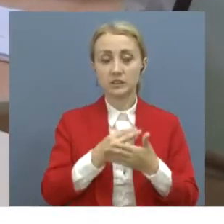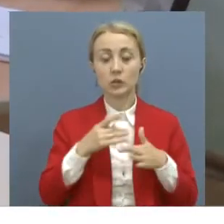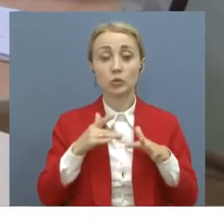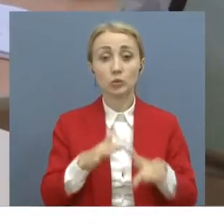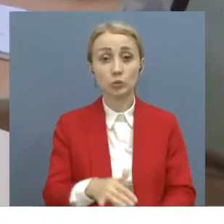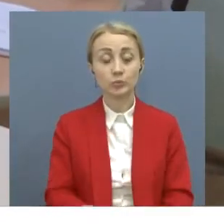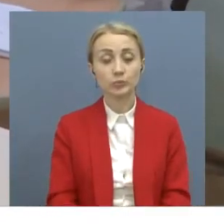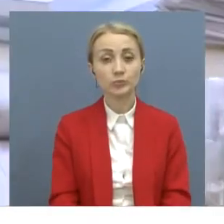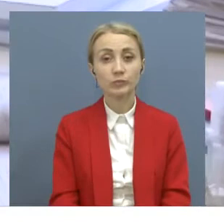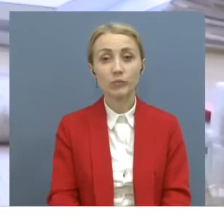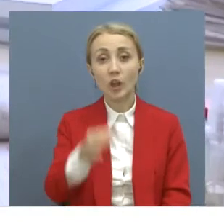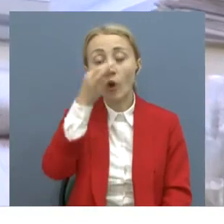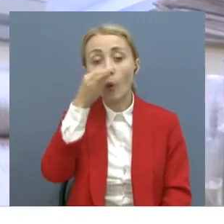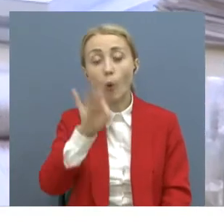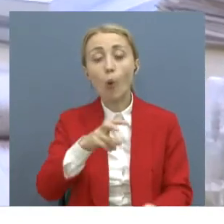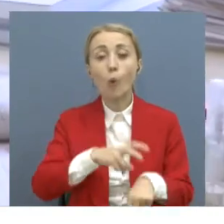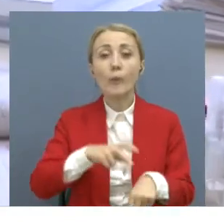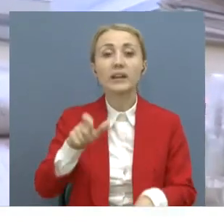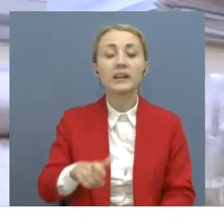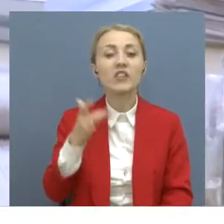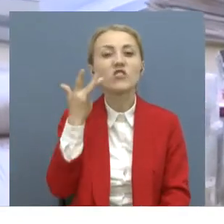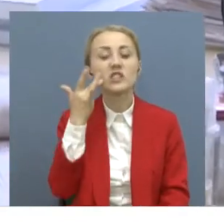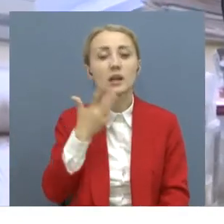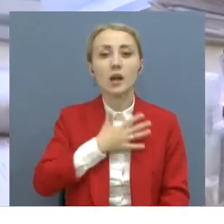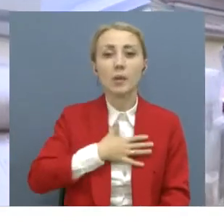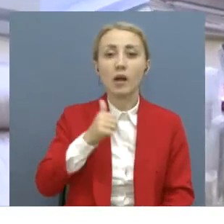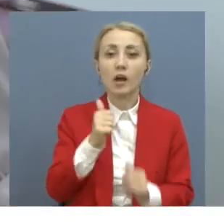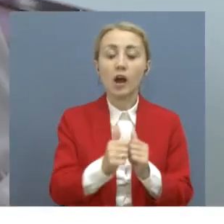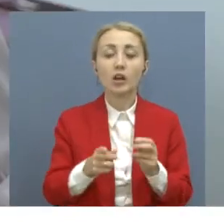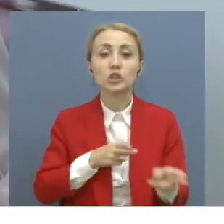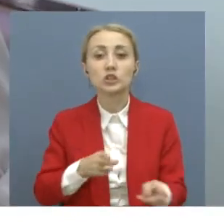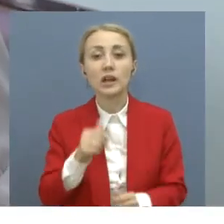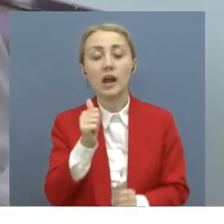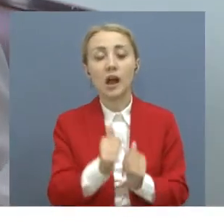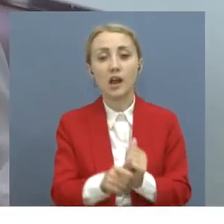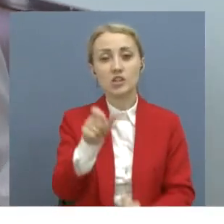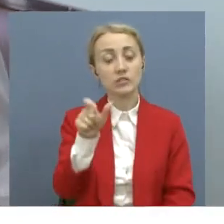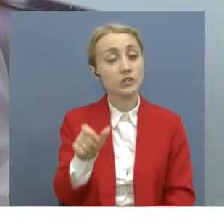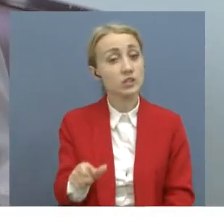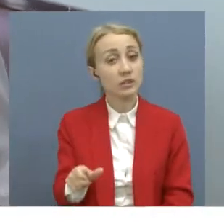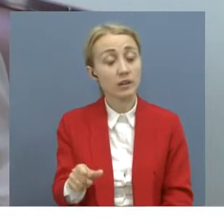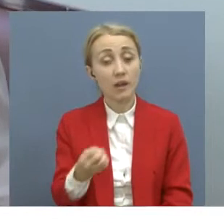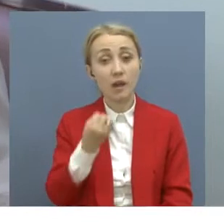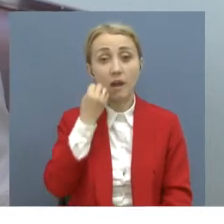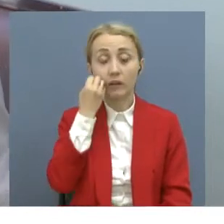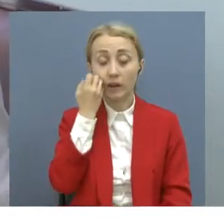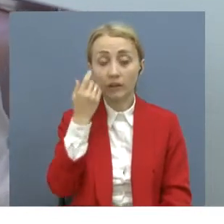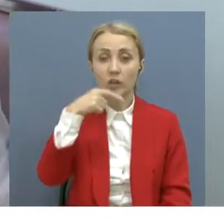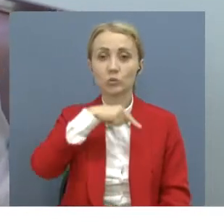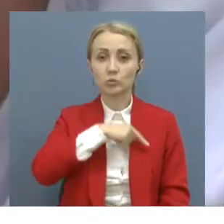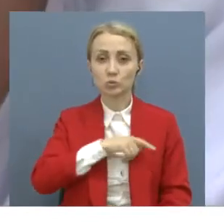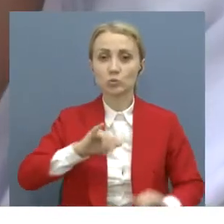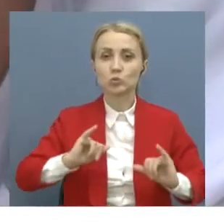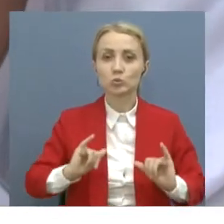Ауруы асқынып кеткен науқастарда кезгеді. Бірге уайымда, бірге күресеміз. Эмоционалды шаршап, шалдыққан уақытта отбасының жылуы мен